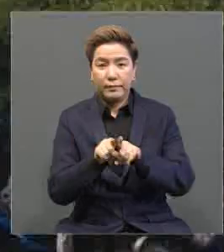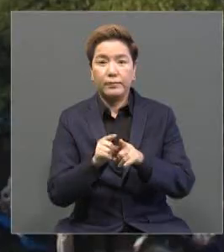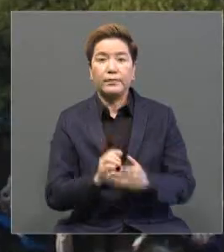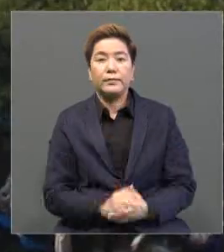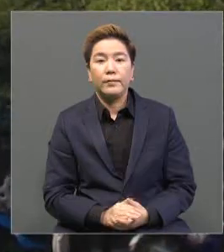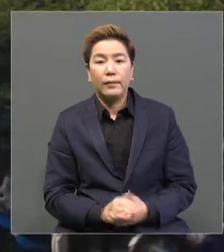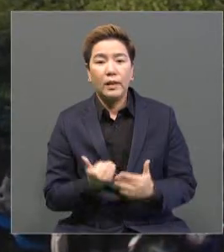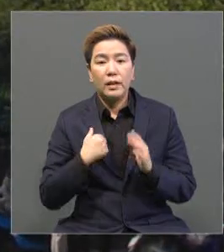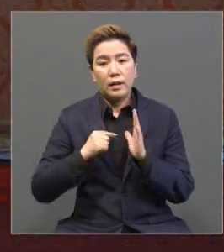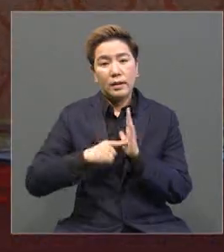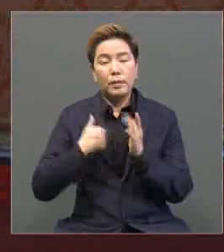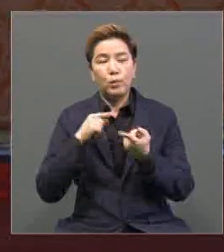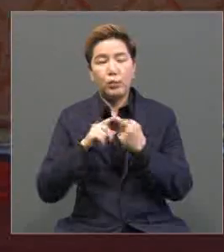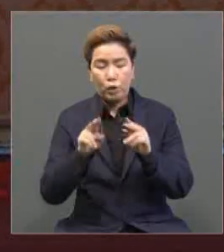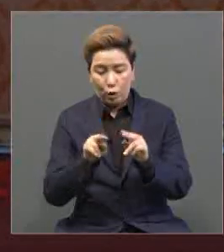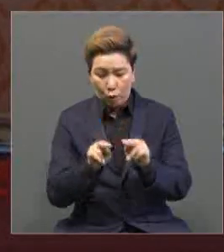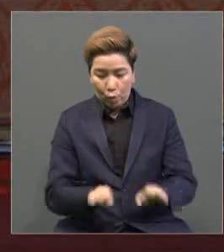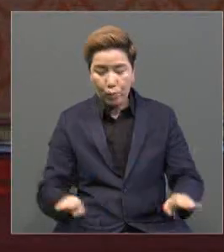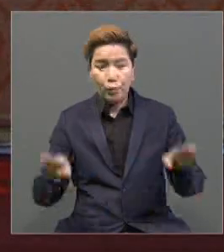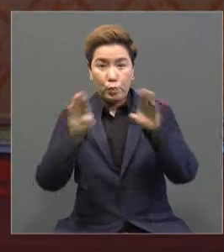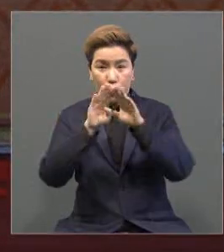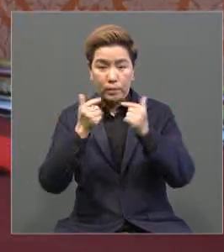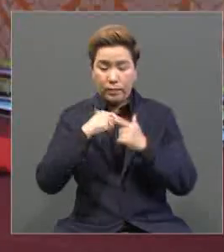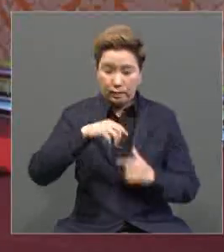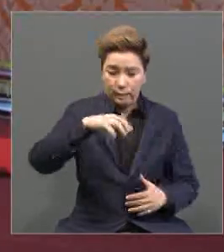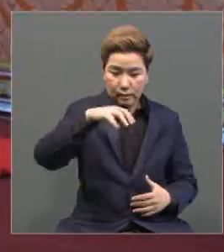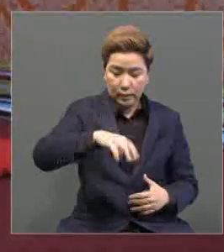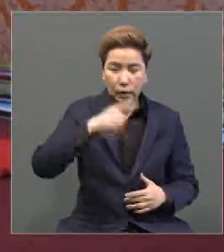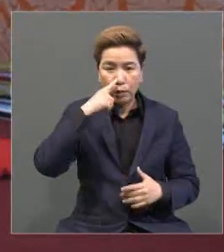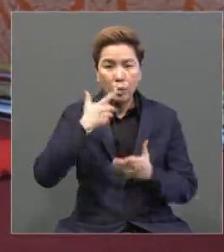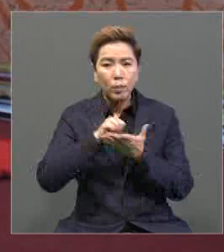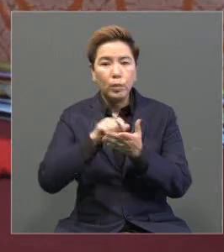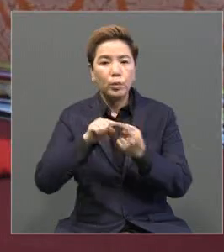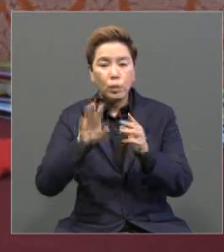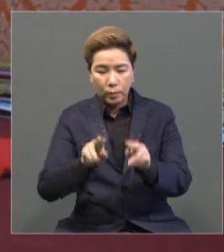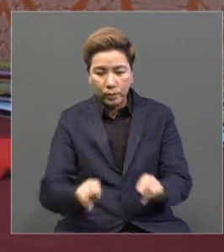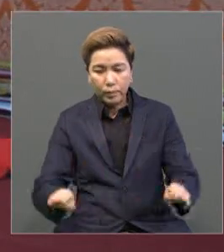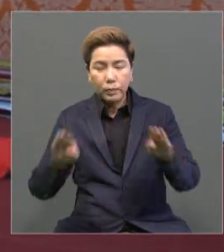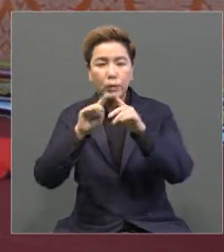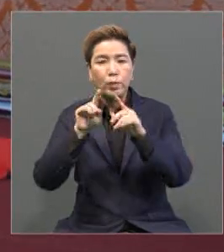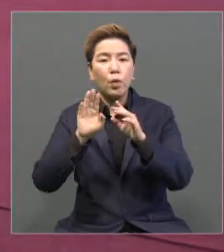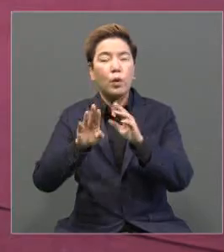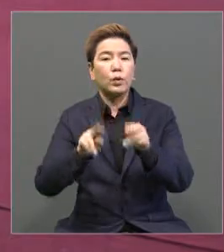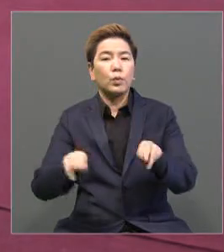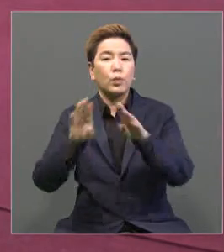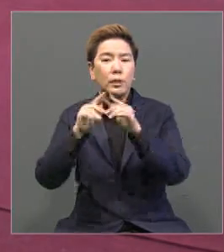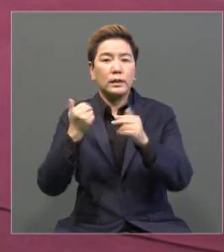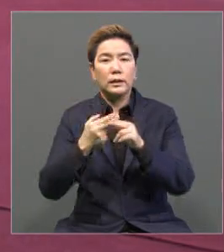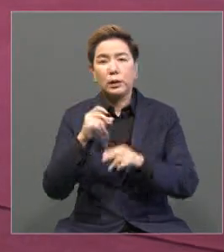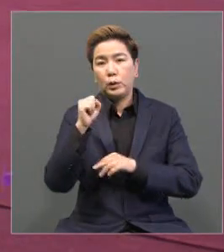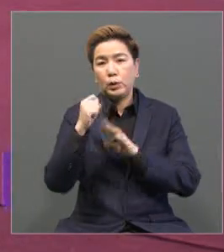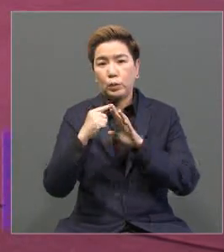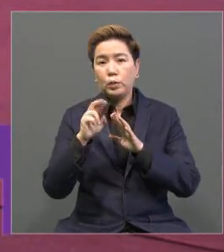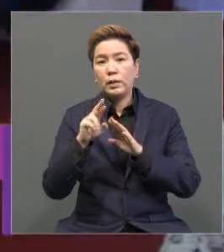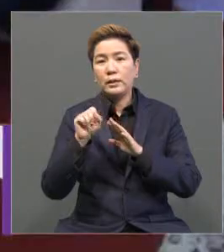ครับเริ่มต้นกันที่จังหวัดนครปฐมนะครับที่ศาลากองอำนวยการองค์พระปฐมเจดีย์จังหวัดนครปฐมนายสุรศักดิ์